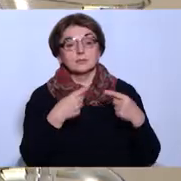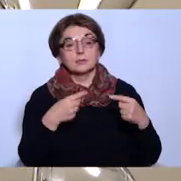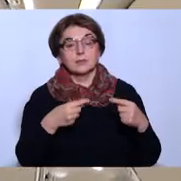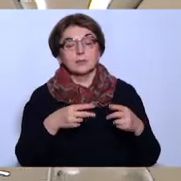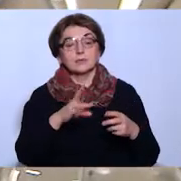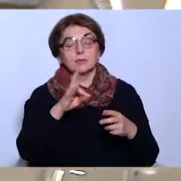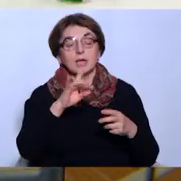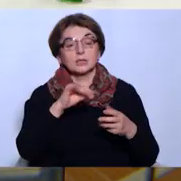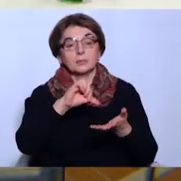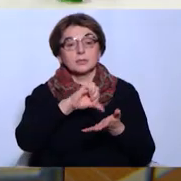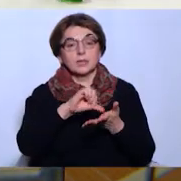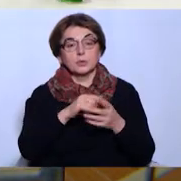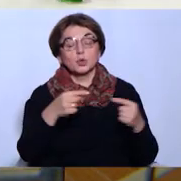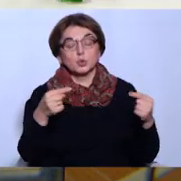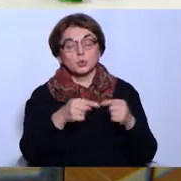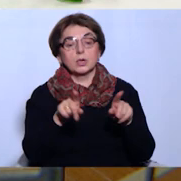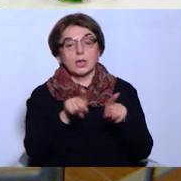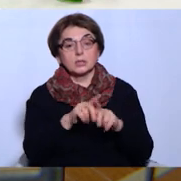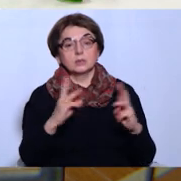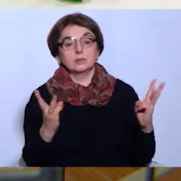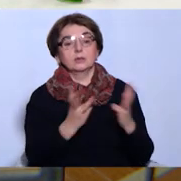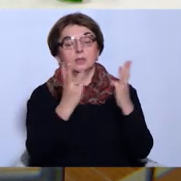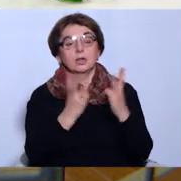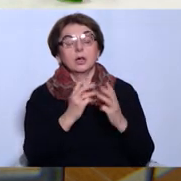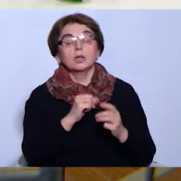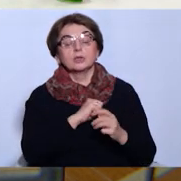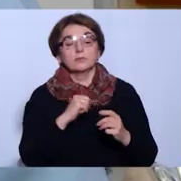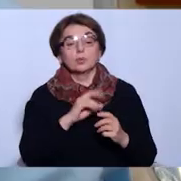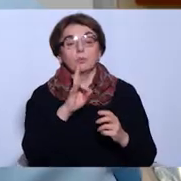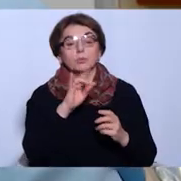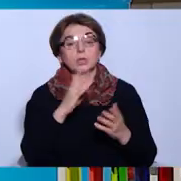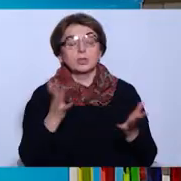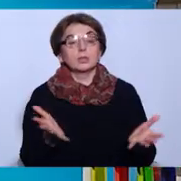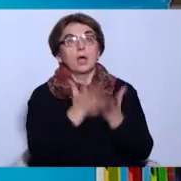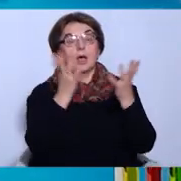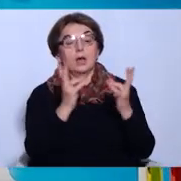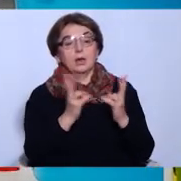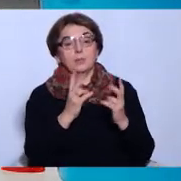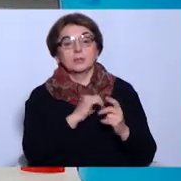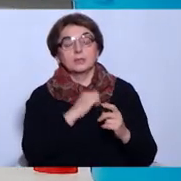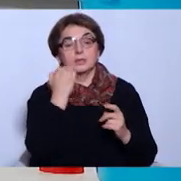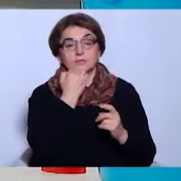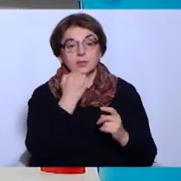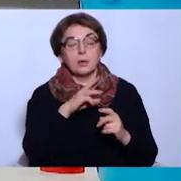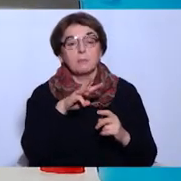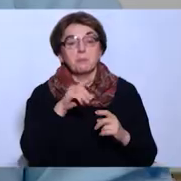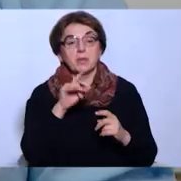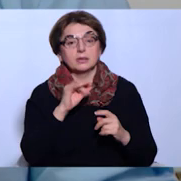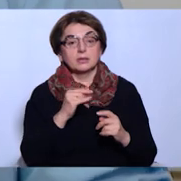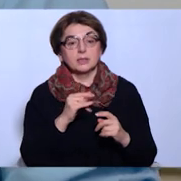დანარჩენი წარმომადგენლებიც. როგორც ექსპერიმენტით ნახეთ, ბუტანი არის აალებადი ნივთიერება და აქვე გეტყვი იმასაც, რომ მეთანი